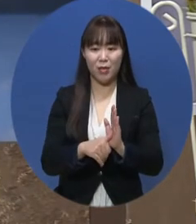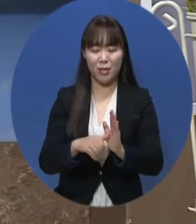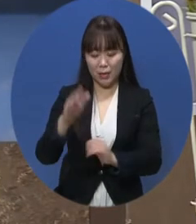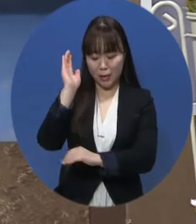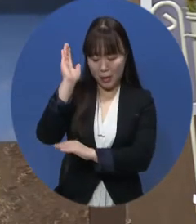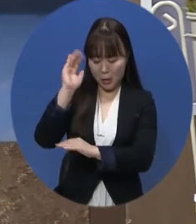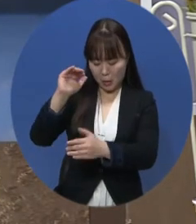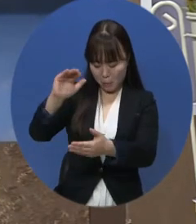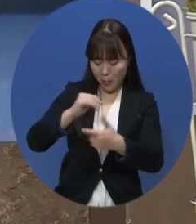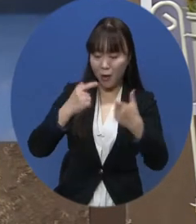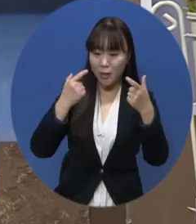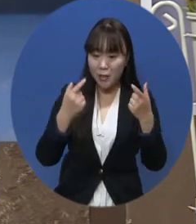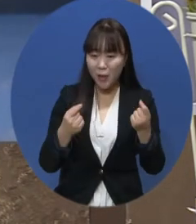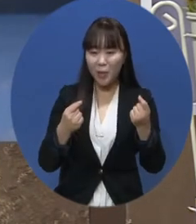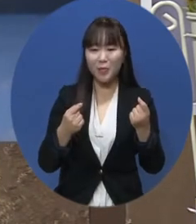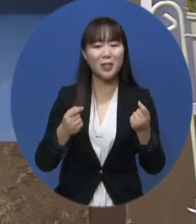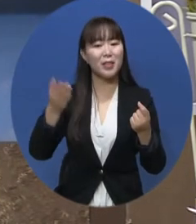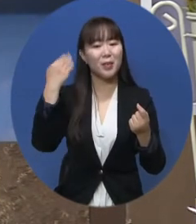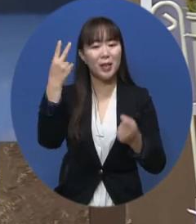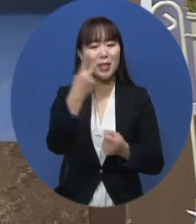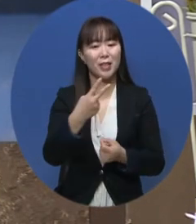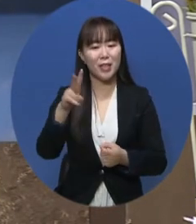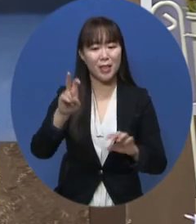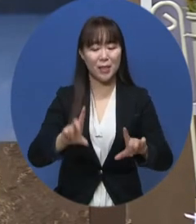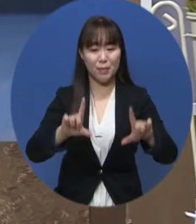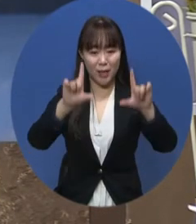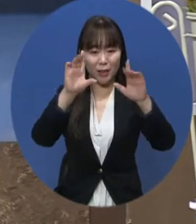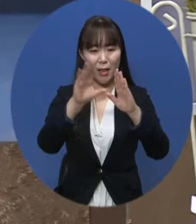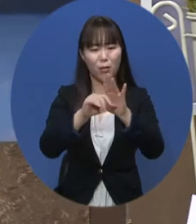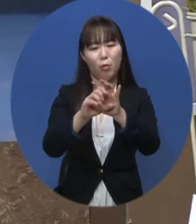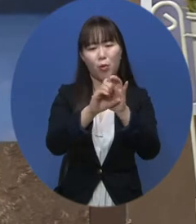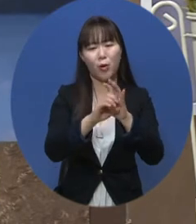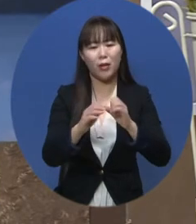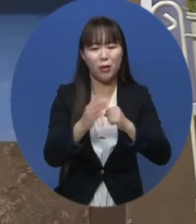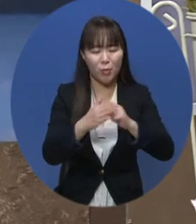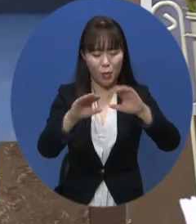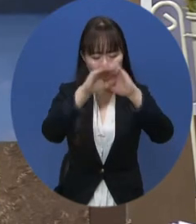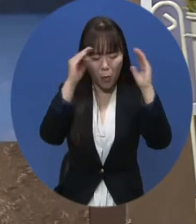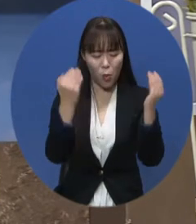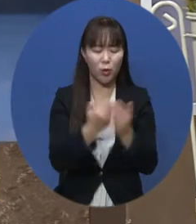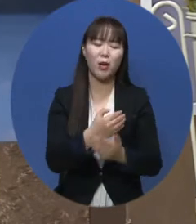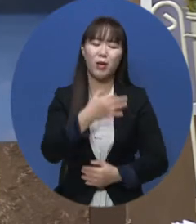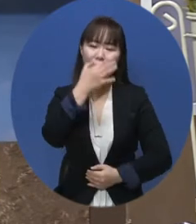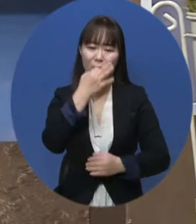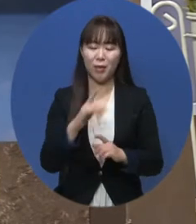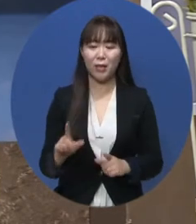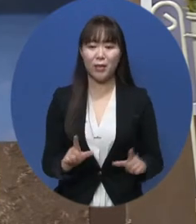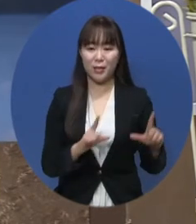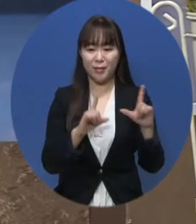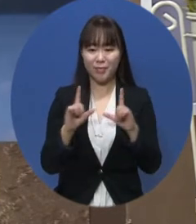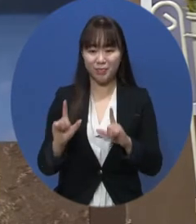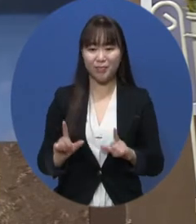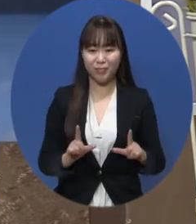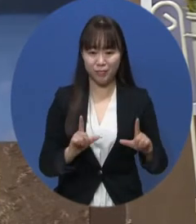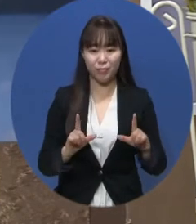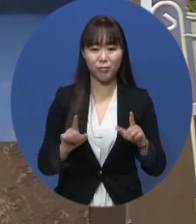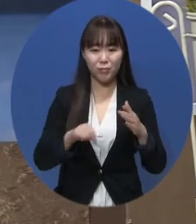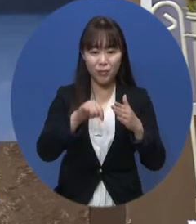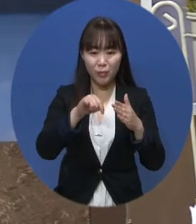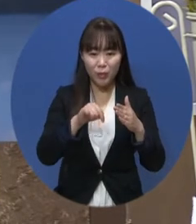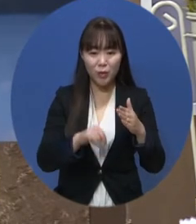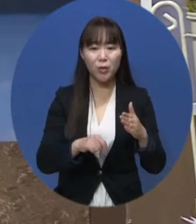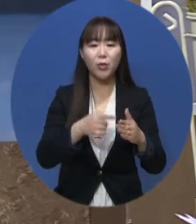말을 해주셨는데 이 지난 2020년 한 해에는 코로나19로 또 모두가 힘든 한 해를 보냈잖아요. 네.